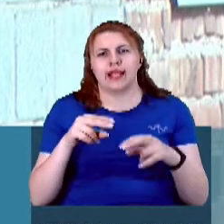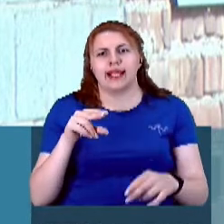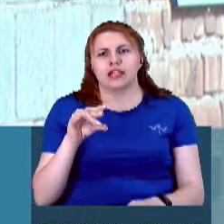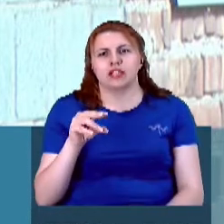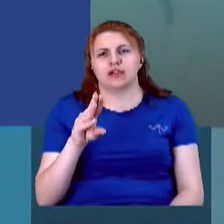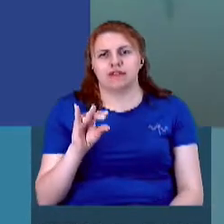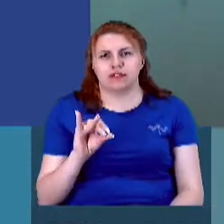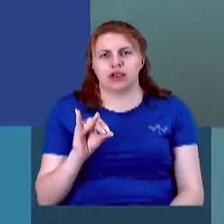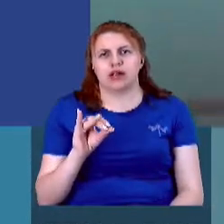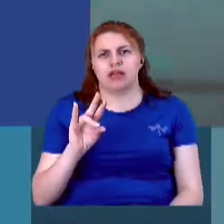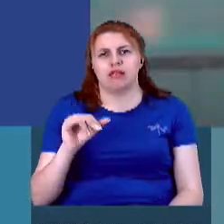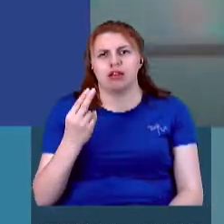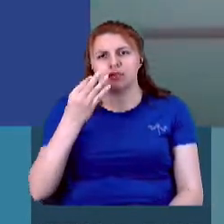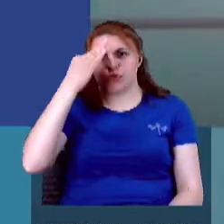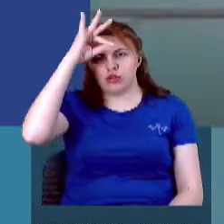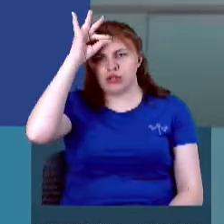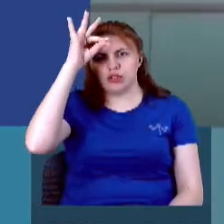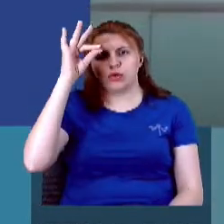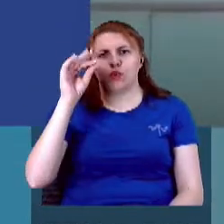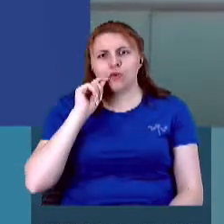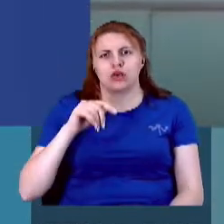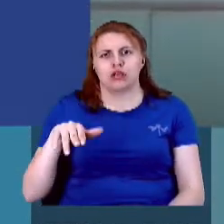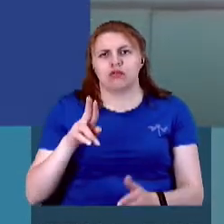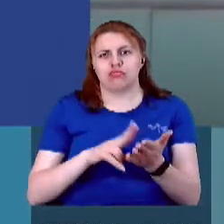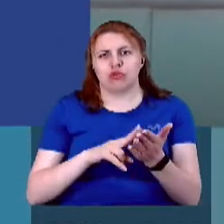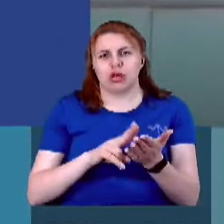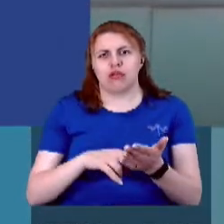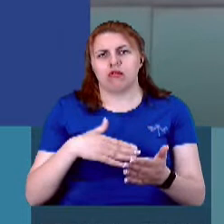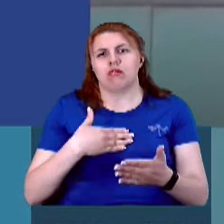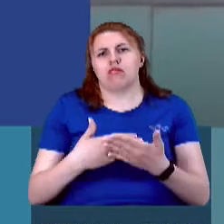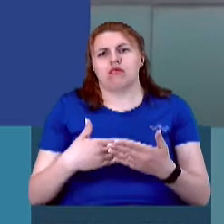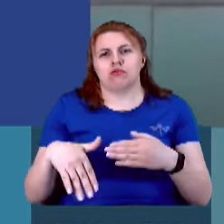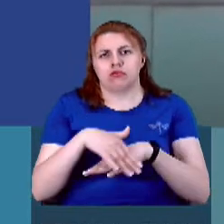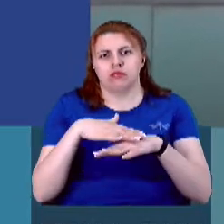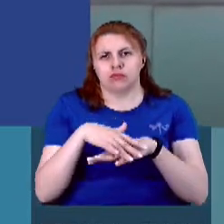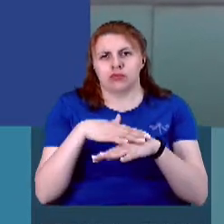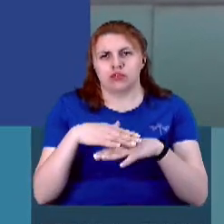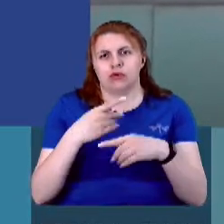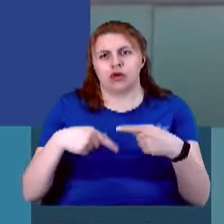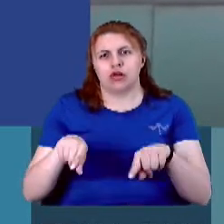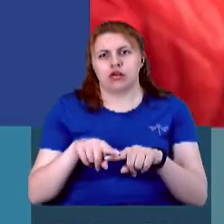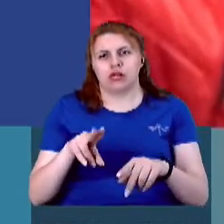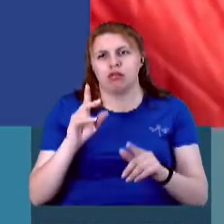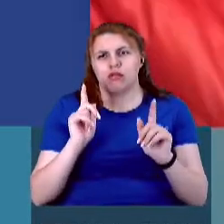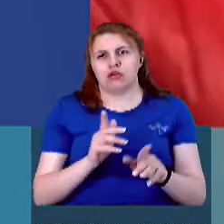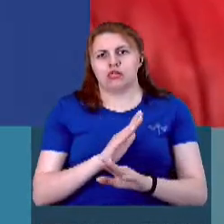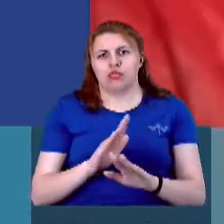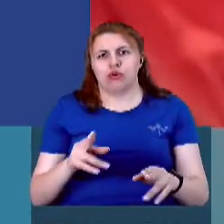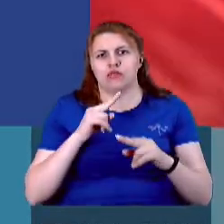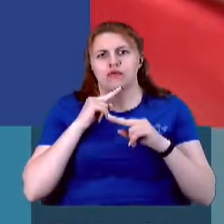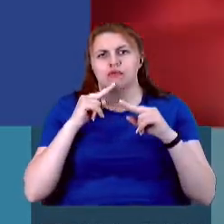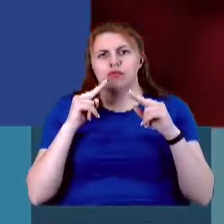Нацполіції України. Члени всеукраїнських громадських організацій з цим не згодні. Звернулися до Генпрокуратури, СБУ та